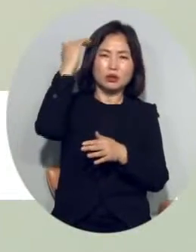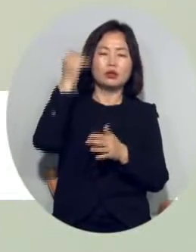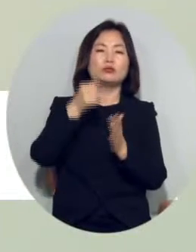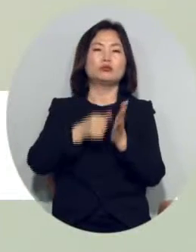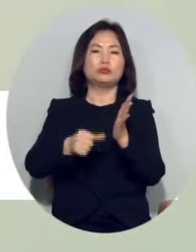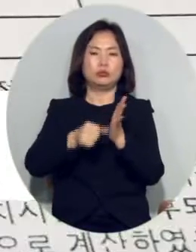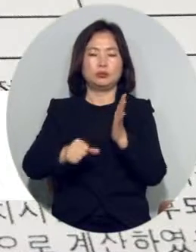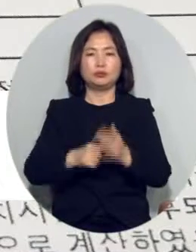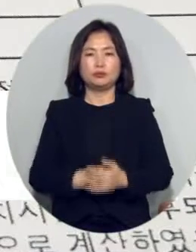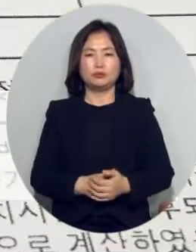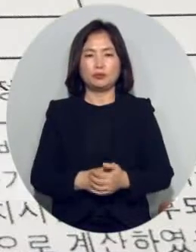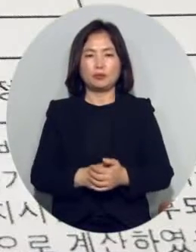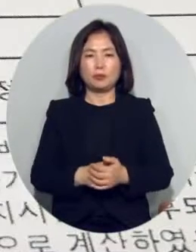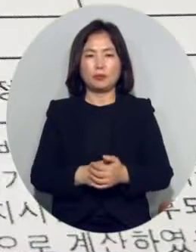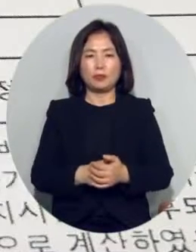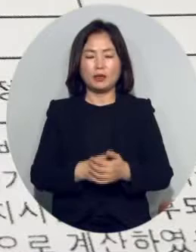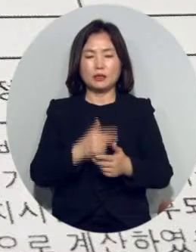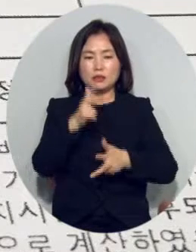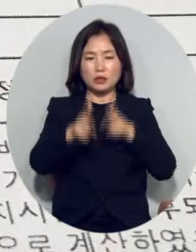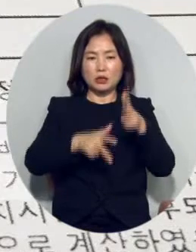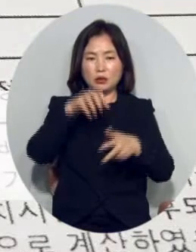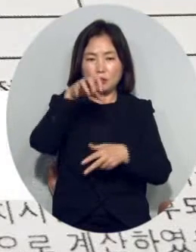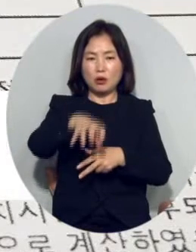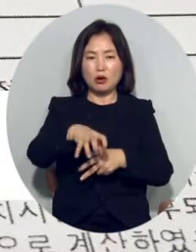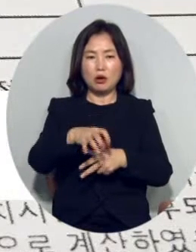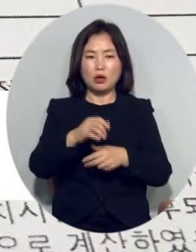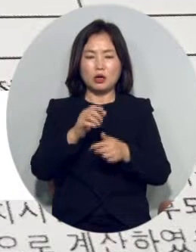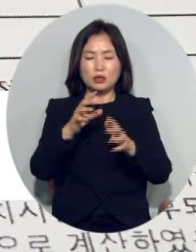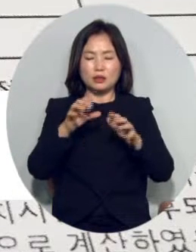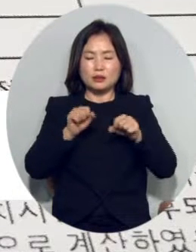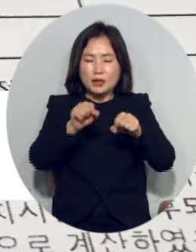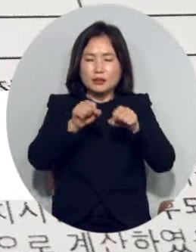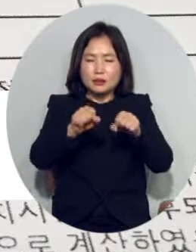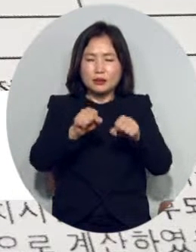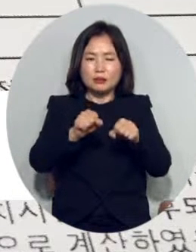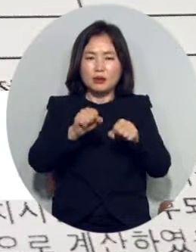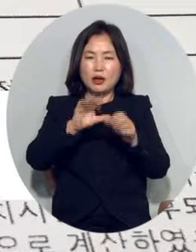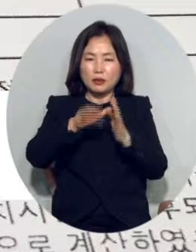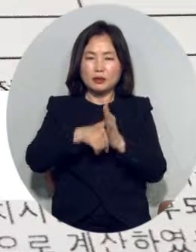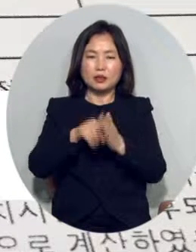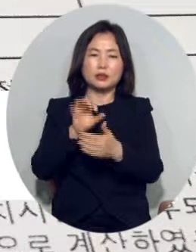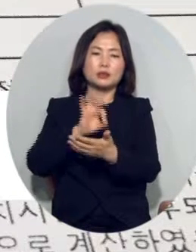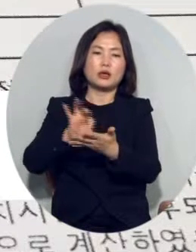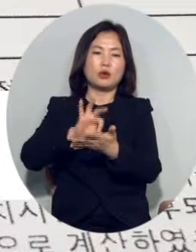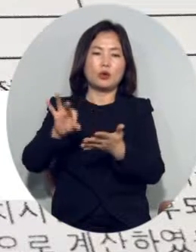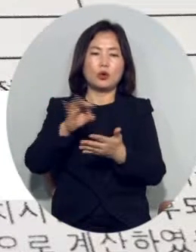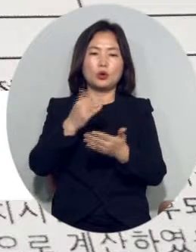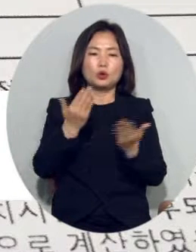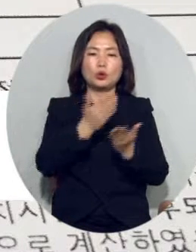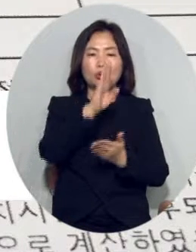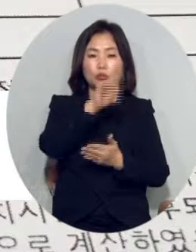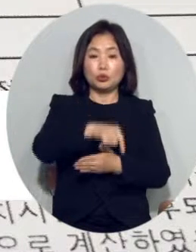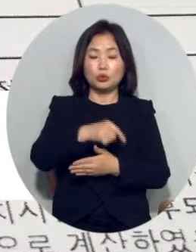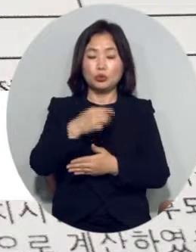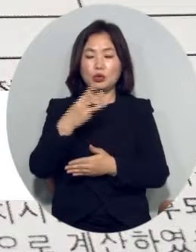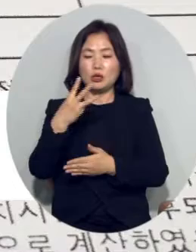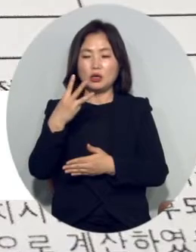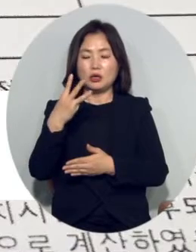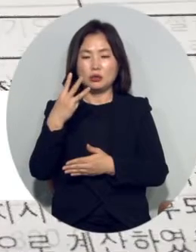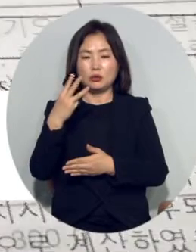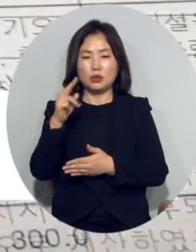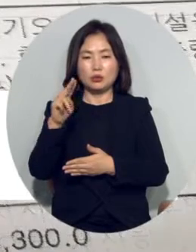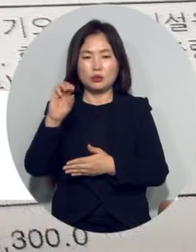있습니다 1 산업 현장에서 새 책 작업을 주로 들어가 있는 성분 드립니다 노동부에서 도 그렇고